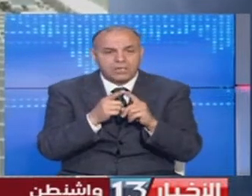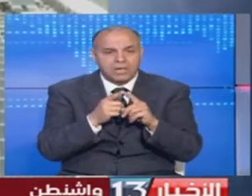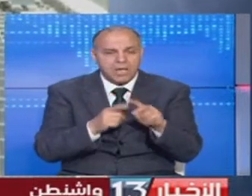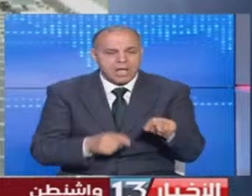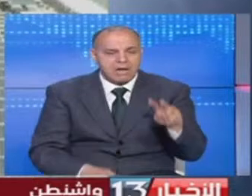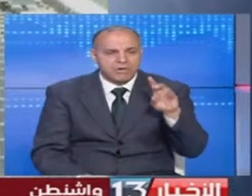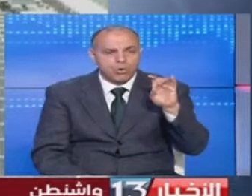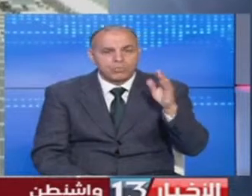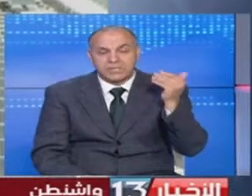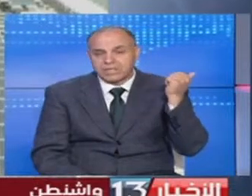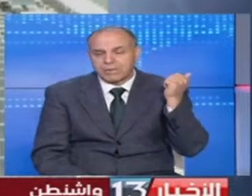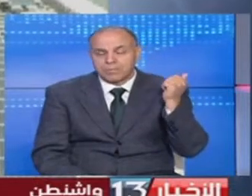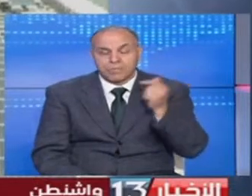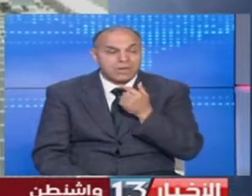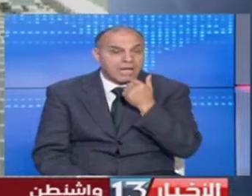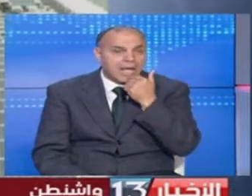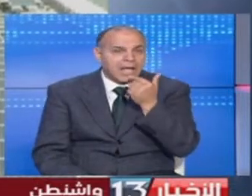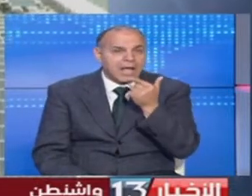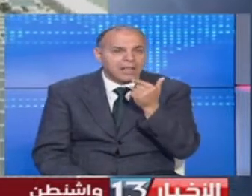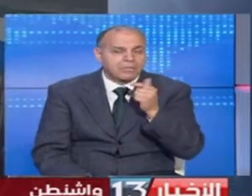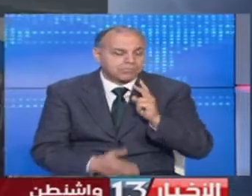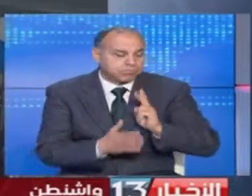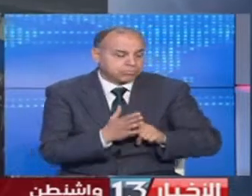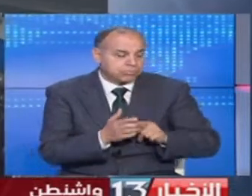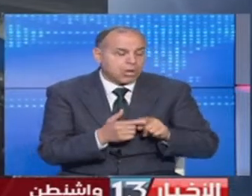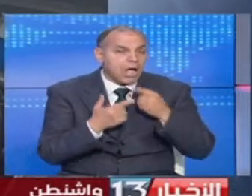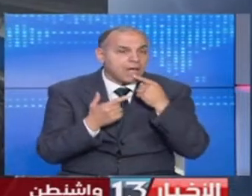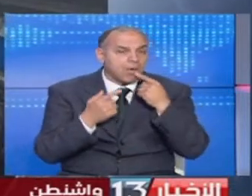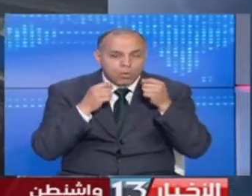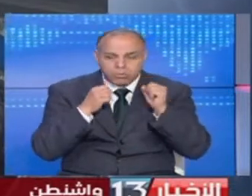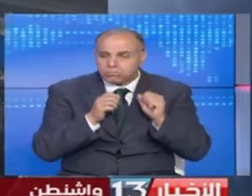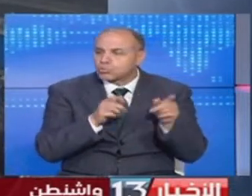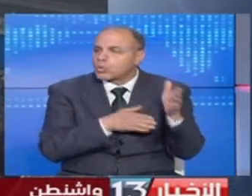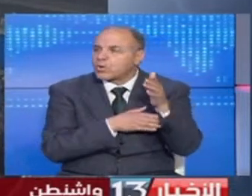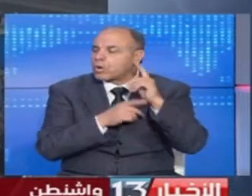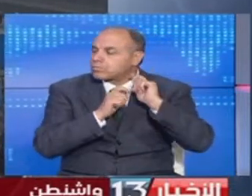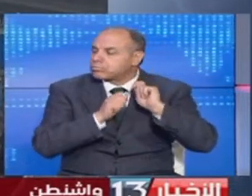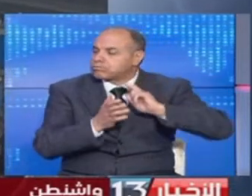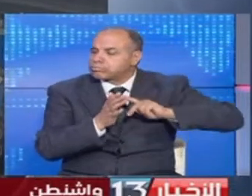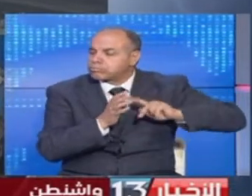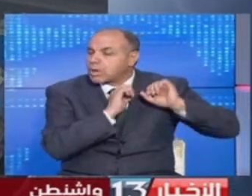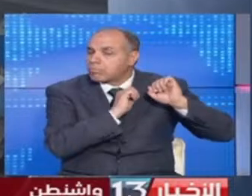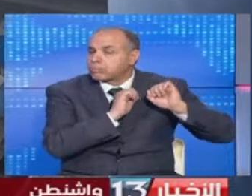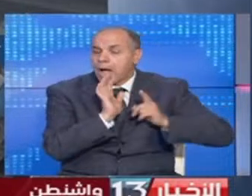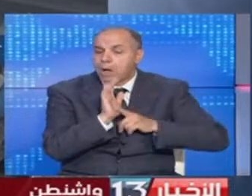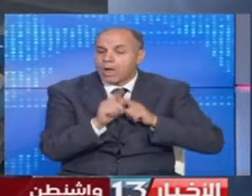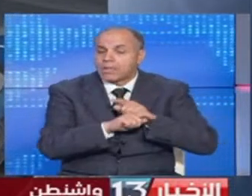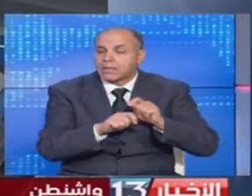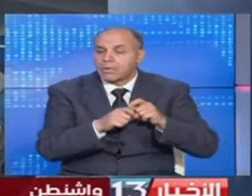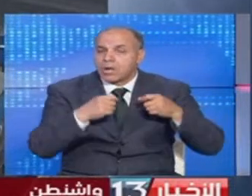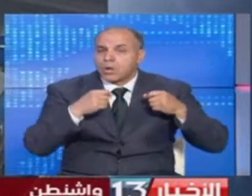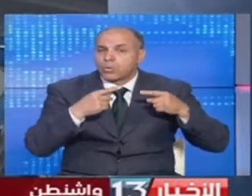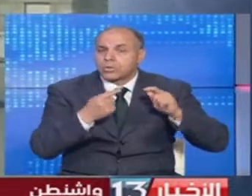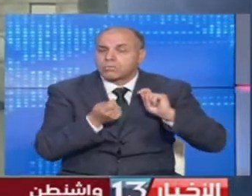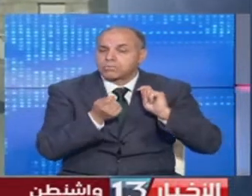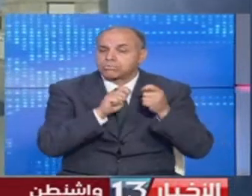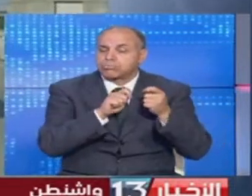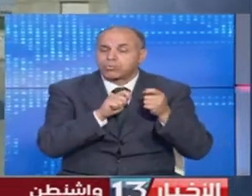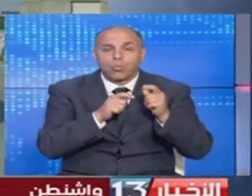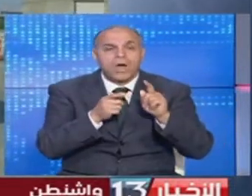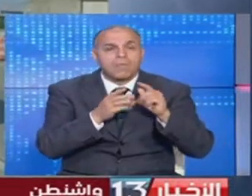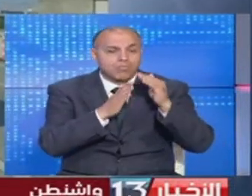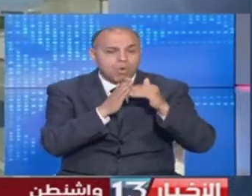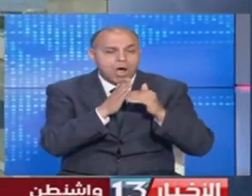خمسه عشره والفين الاتفاق الذي يلزم جميع الدول الموقعه عليه بمحاربه تغيير المناخ